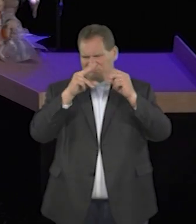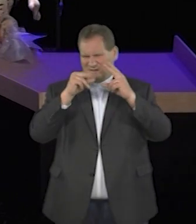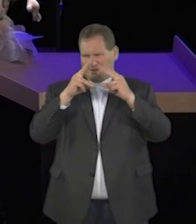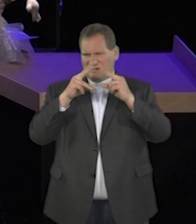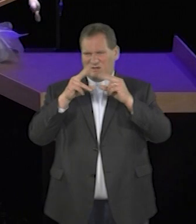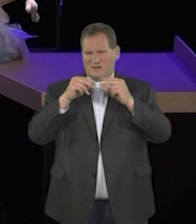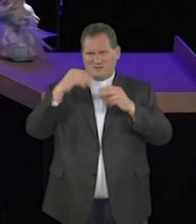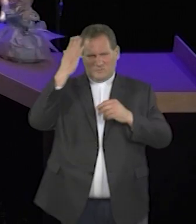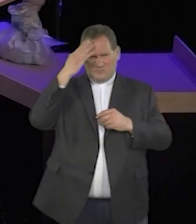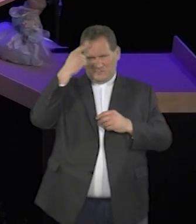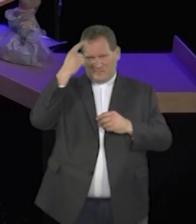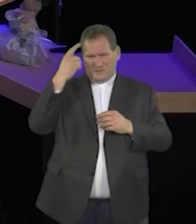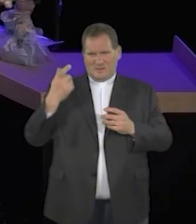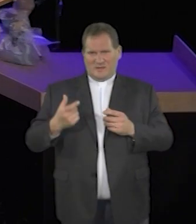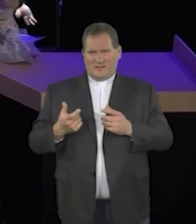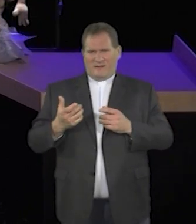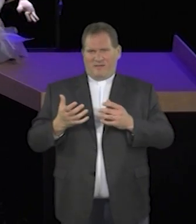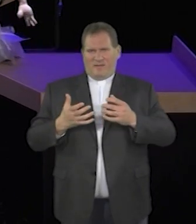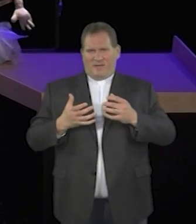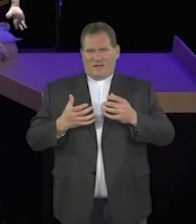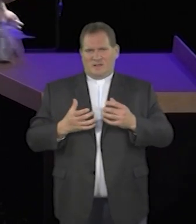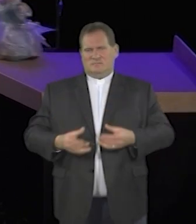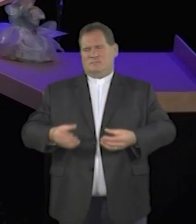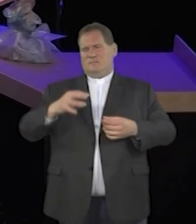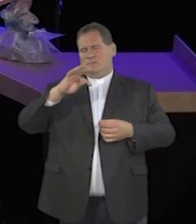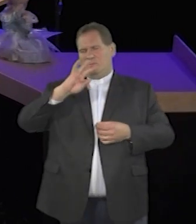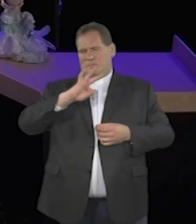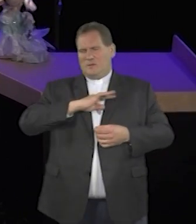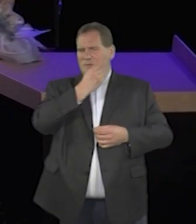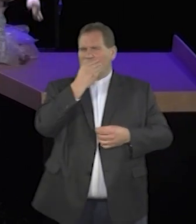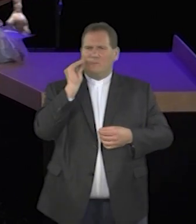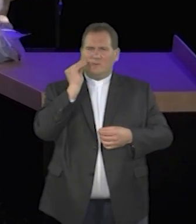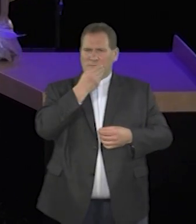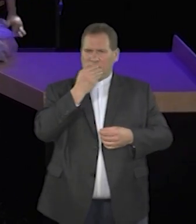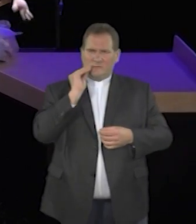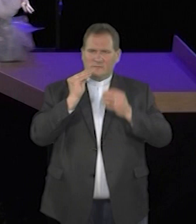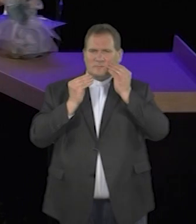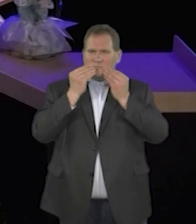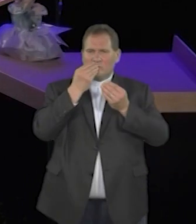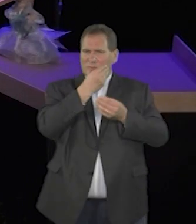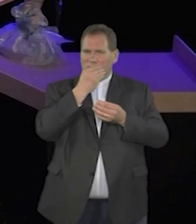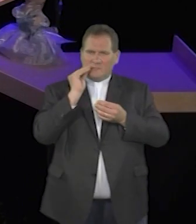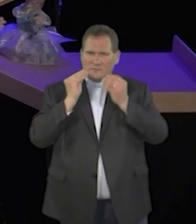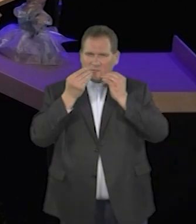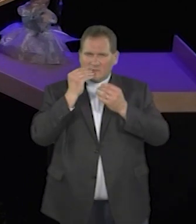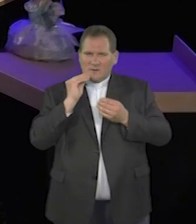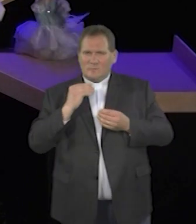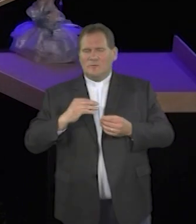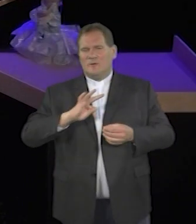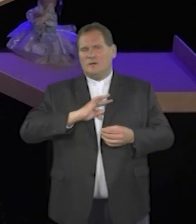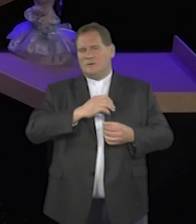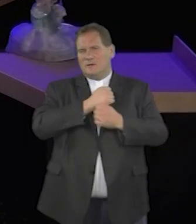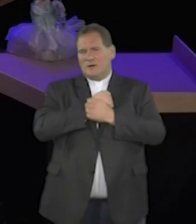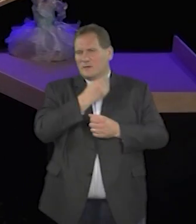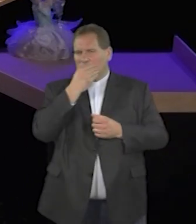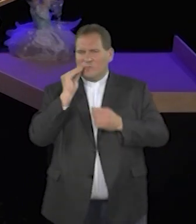mój jedyny muach, szlachetny muach i najsłodszy muach. Przestań.